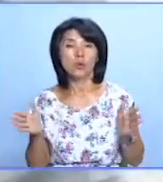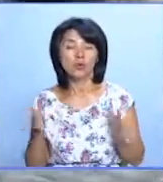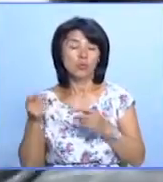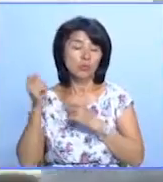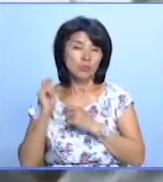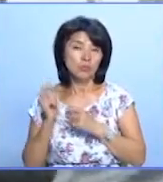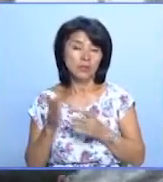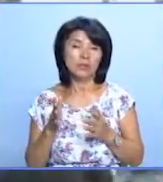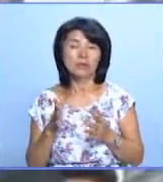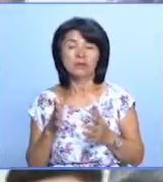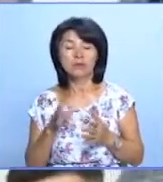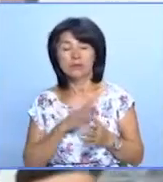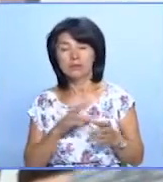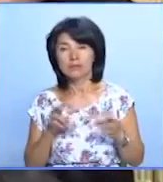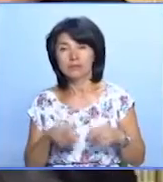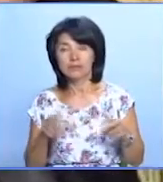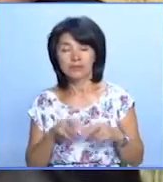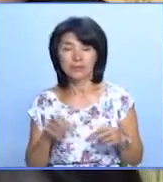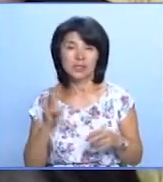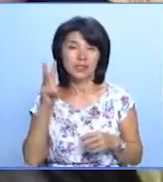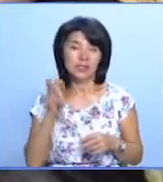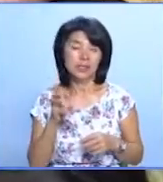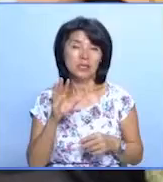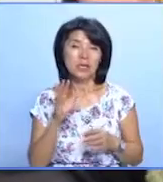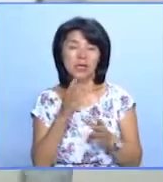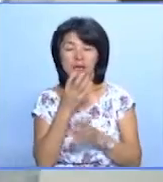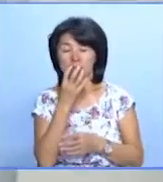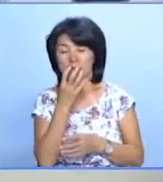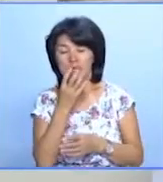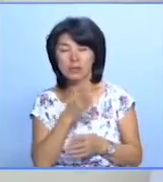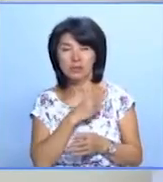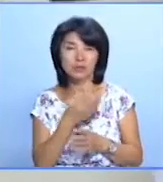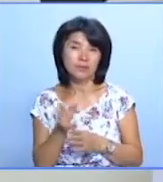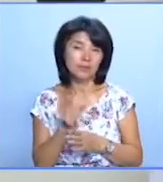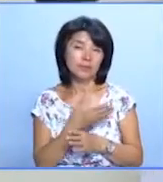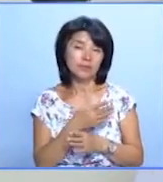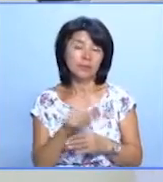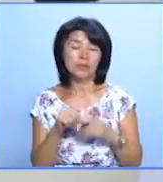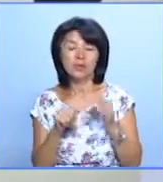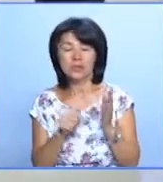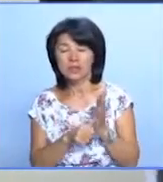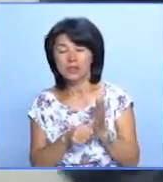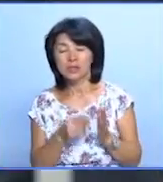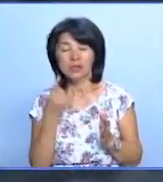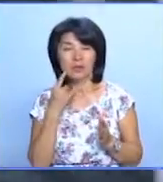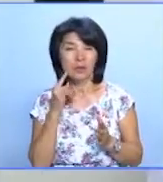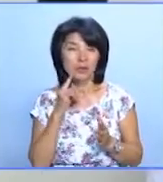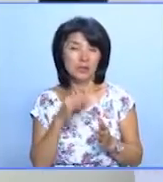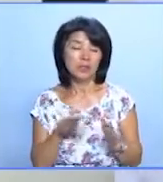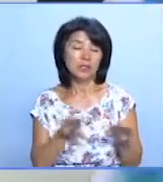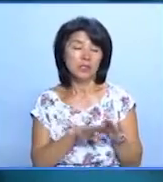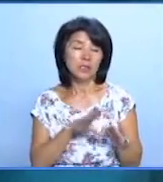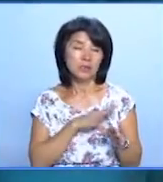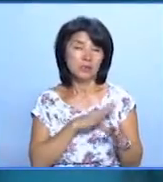присутствующие принялись стремительно его разгружать. 300 аппаратов распределили между 16 медицинскими учреждениями при Иртышье. Наименование